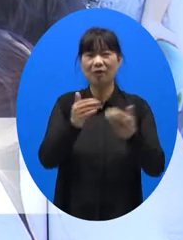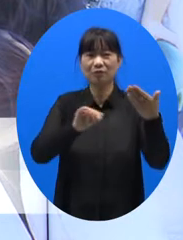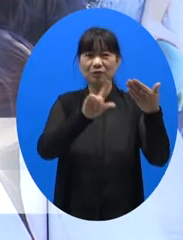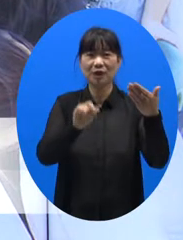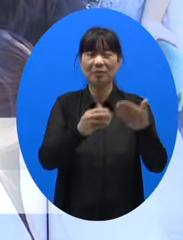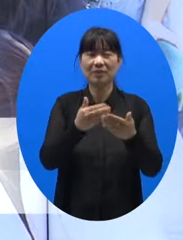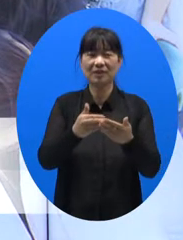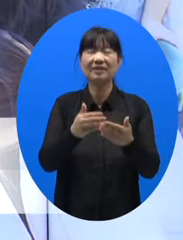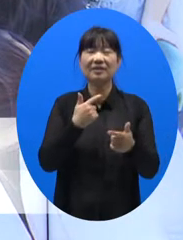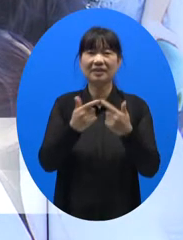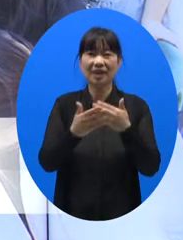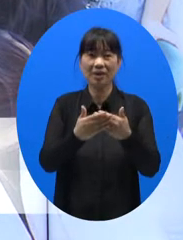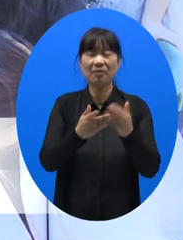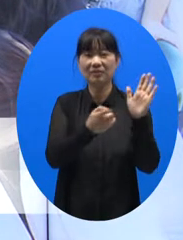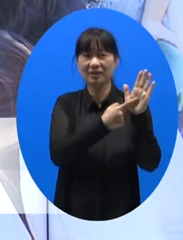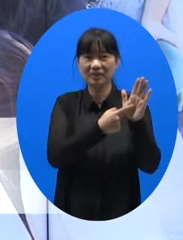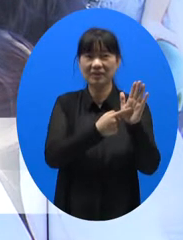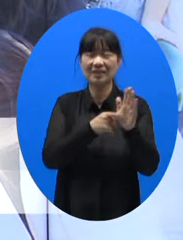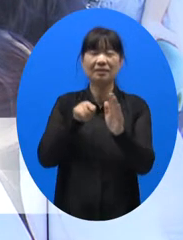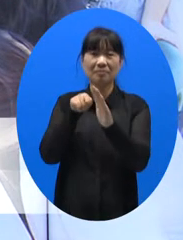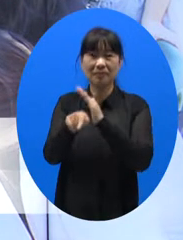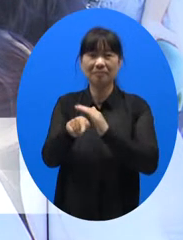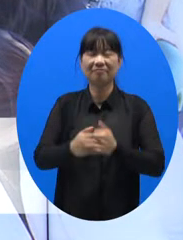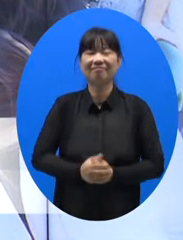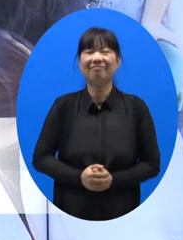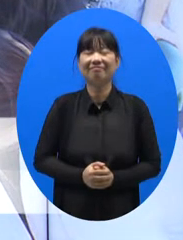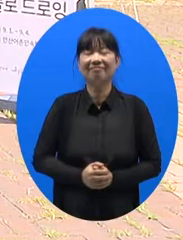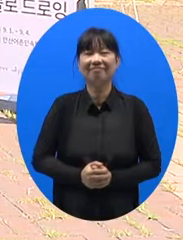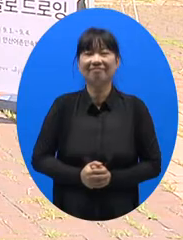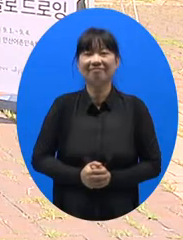경기도 미술체험가 전시, 이슬비 기자가 소개해드립니다.